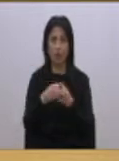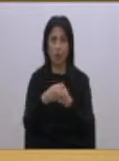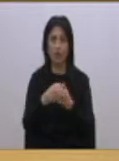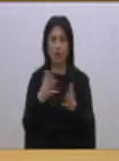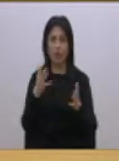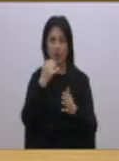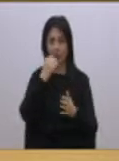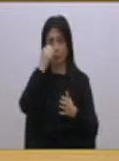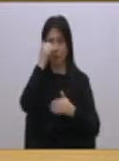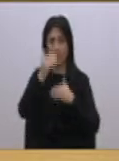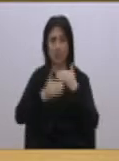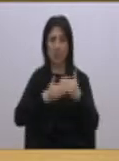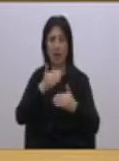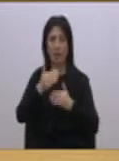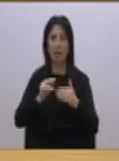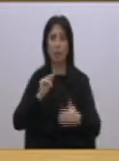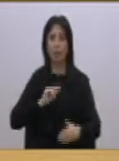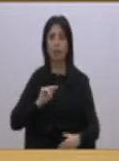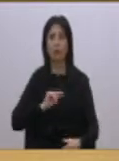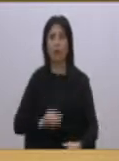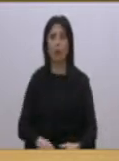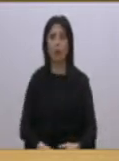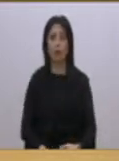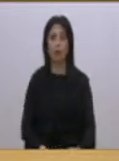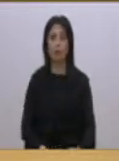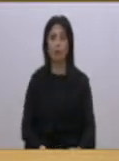მადლობა წარმატებული მუშაობისთვის.